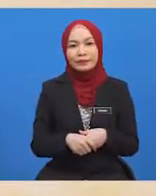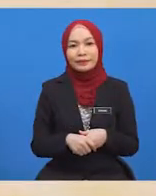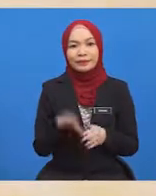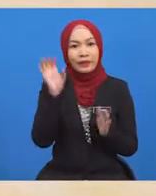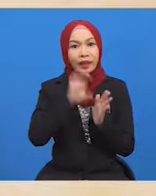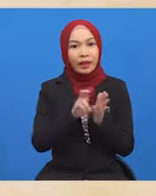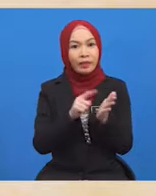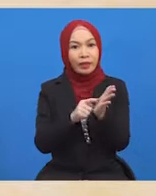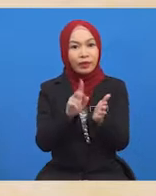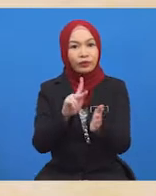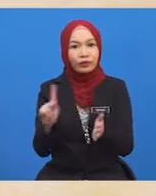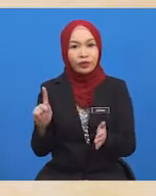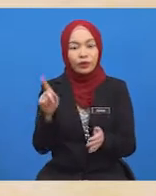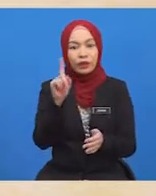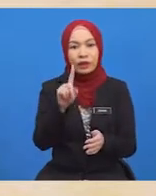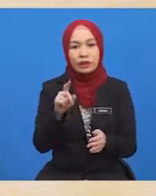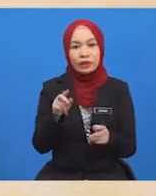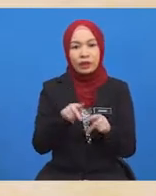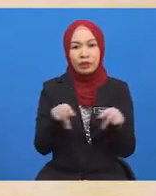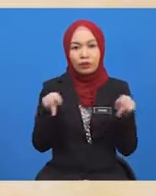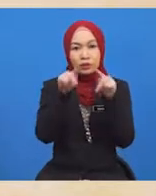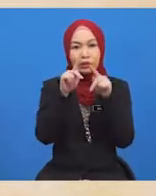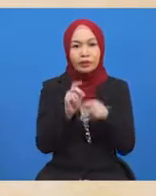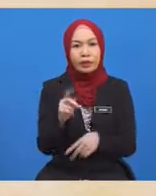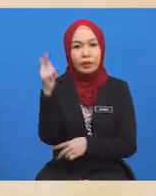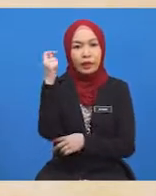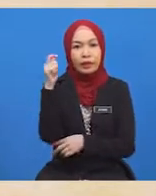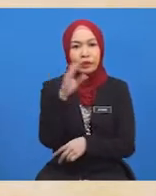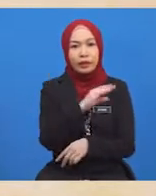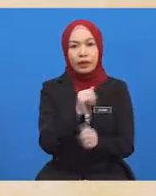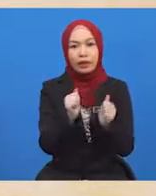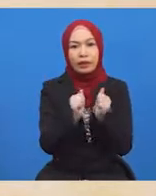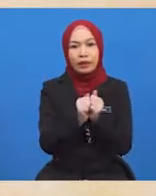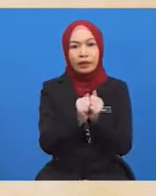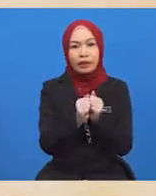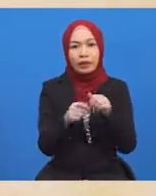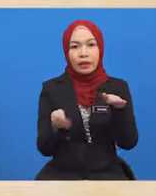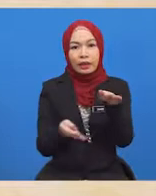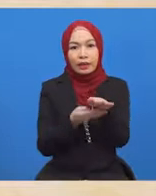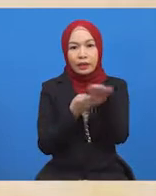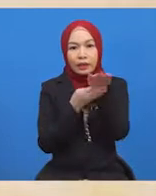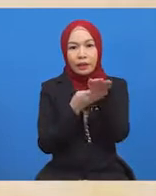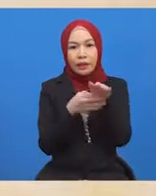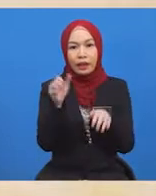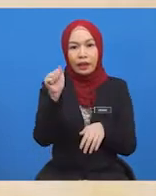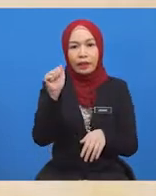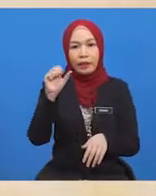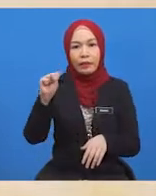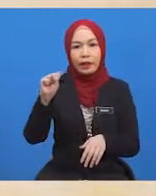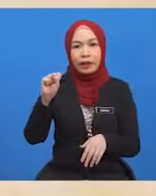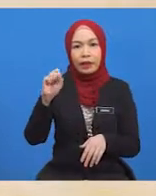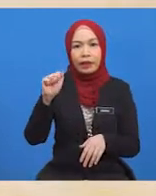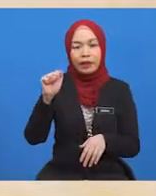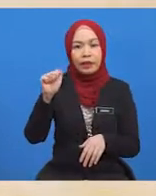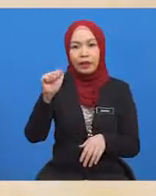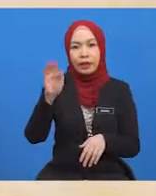Rajah menunjukkan sebuah prisma tegak dengan tapak segi empat ABCD. J